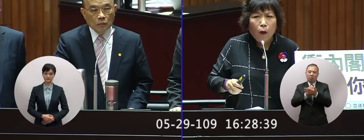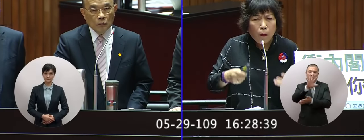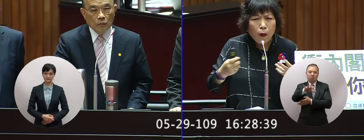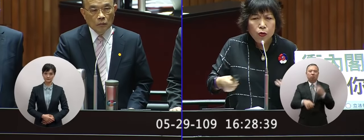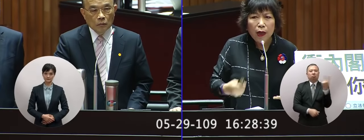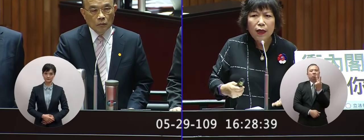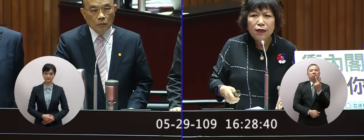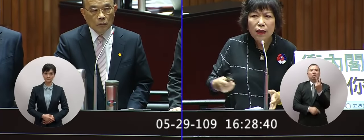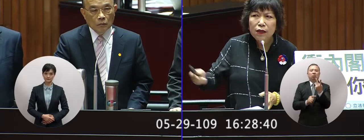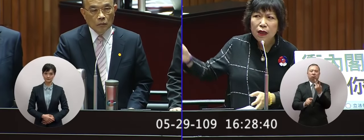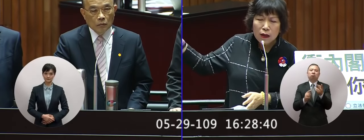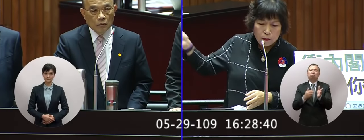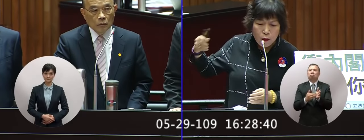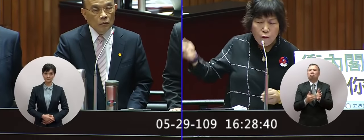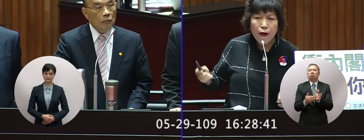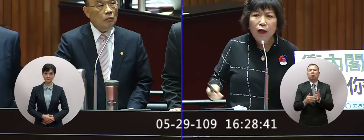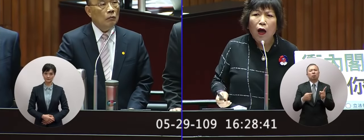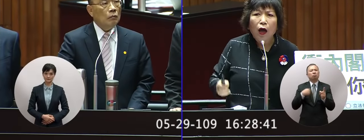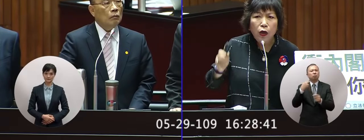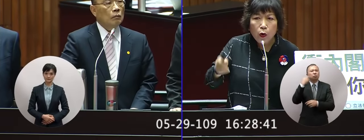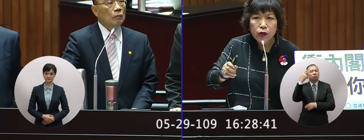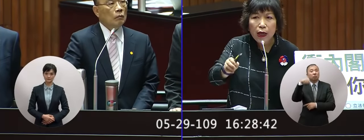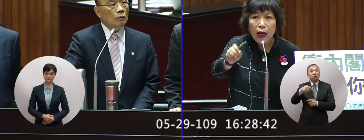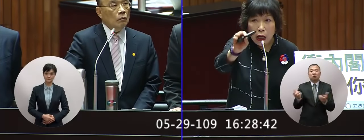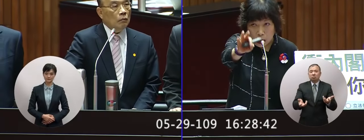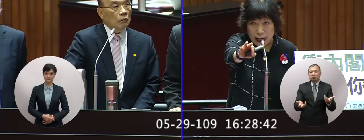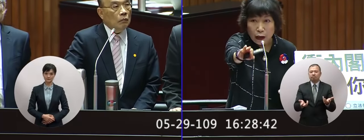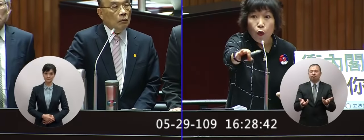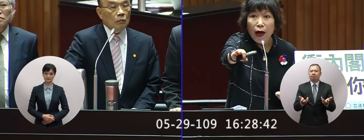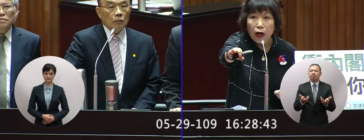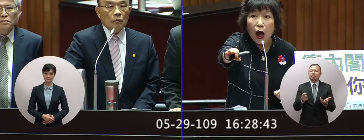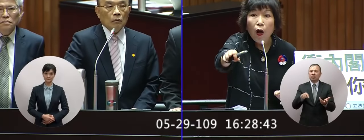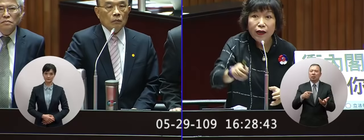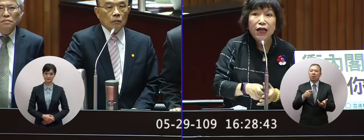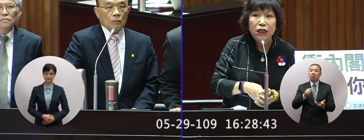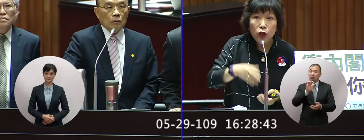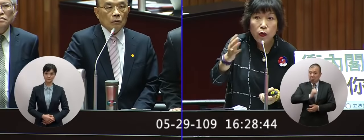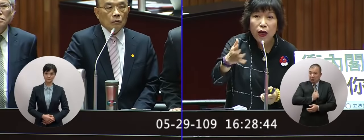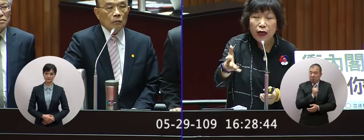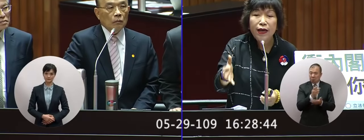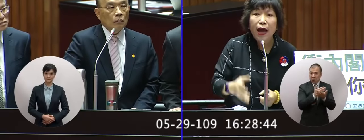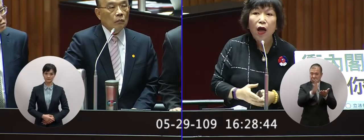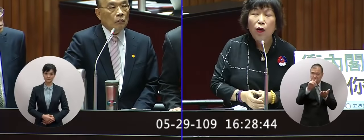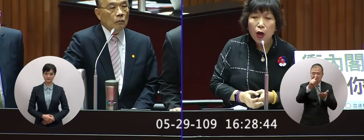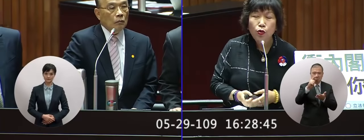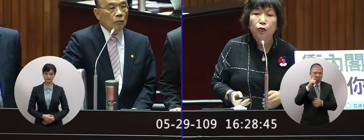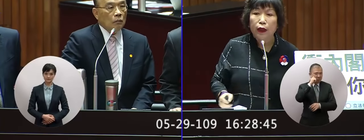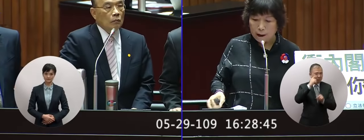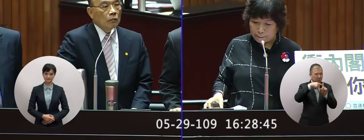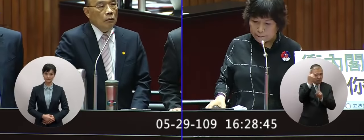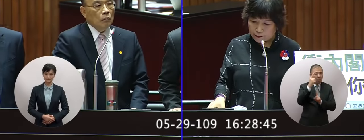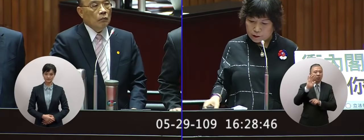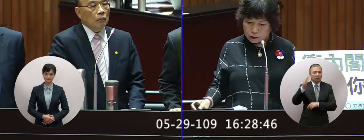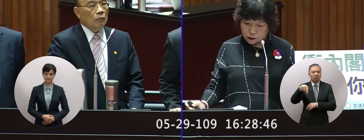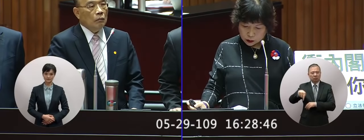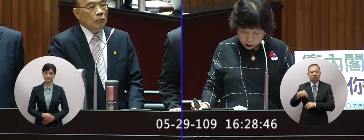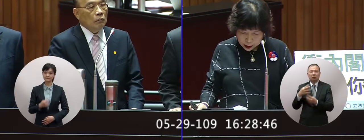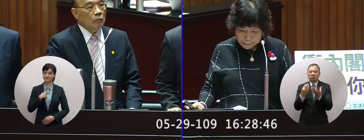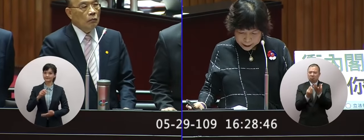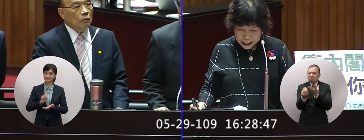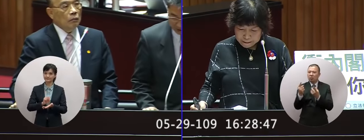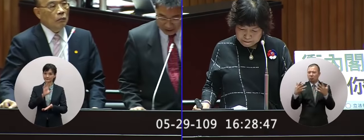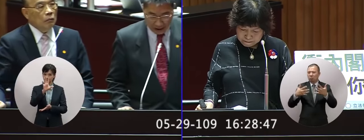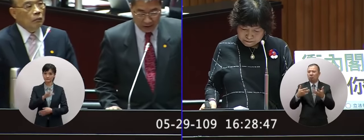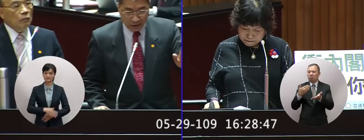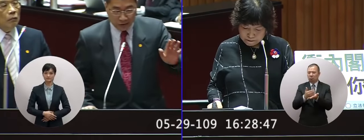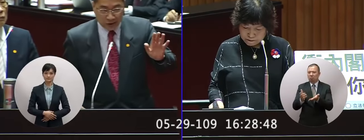是我觉得这个部分有些难度很高，但是有的应该要处理的。 我来给你报告一